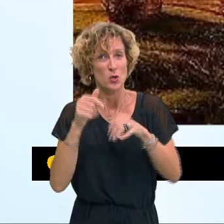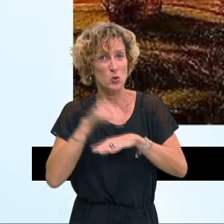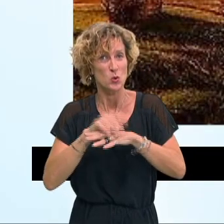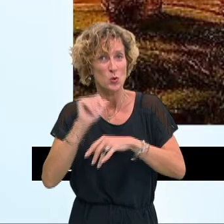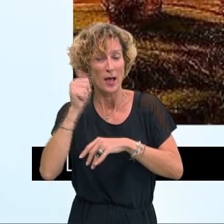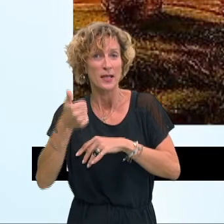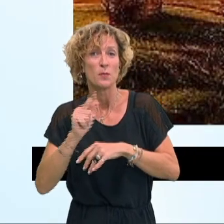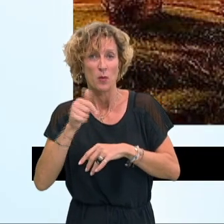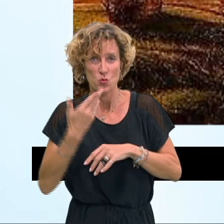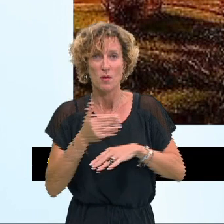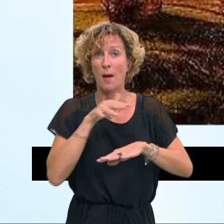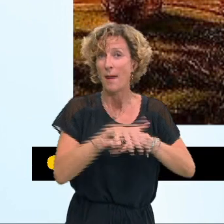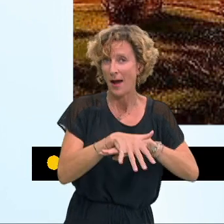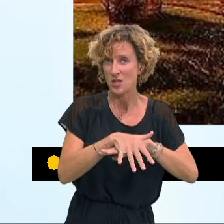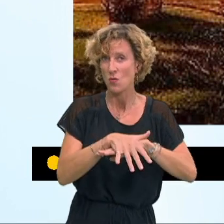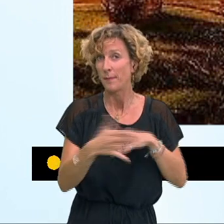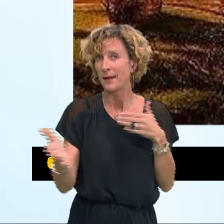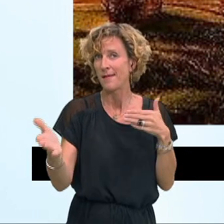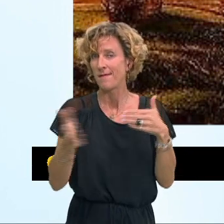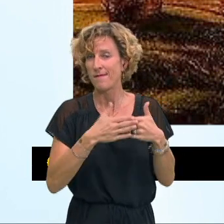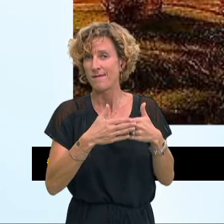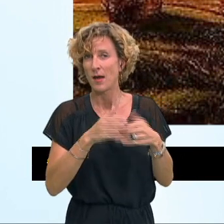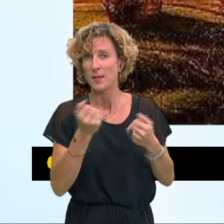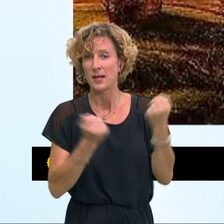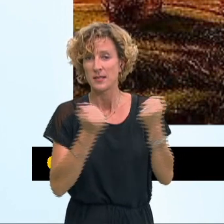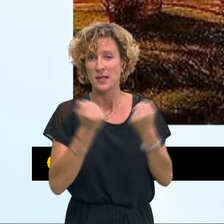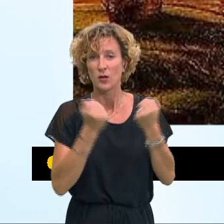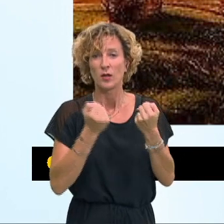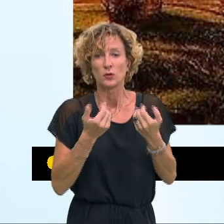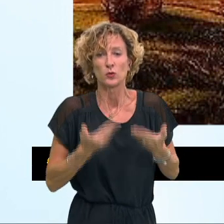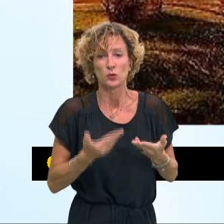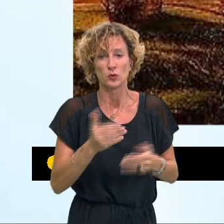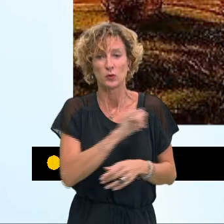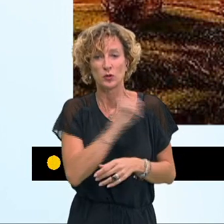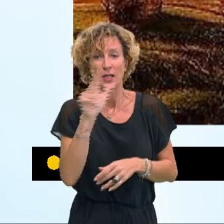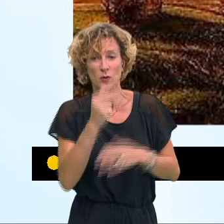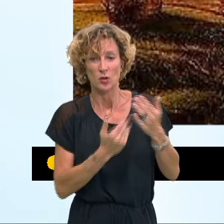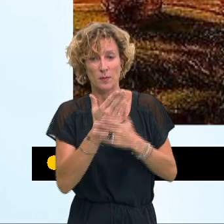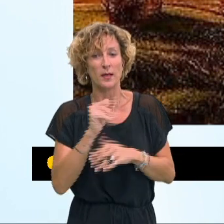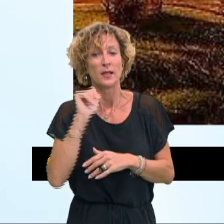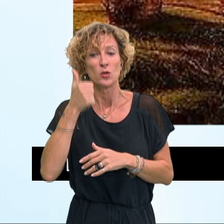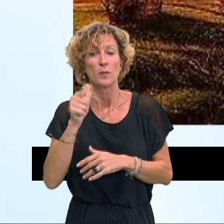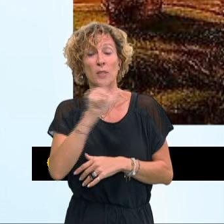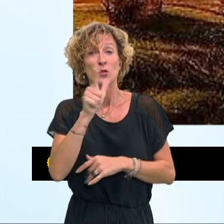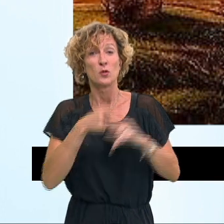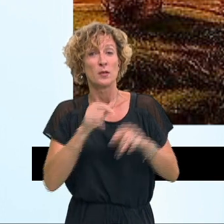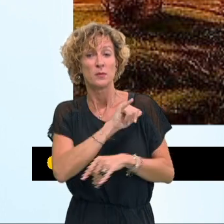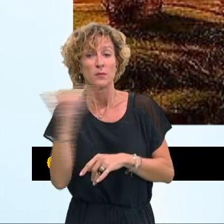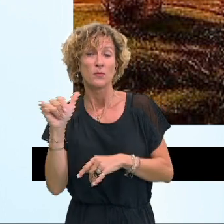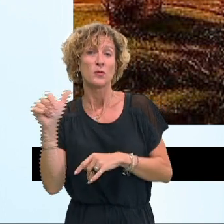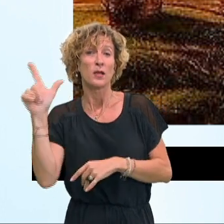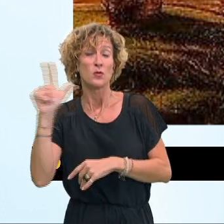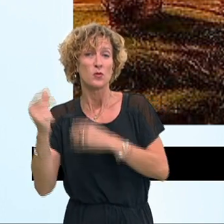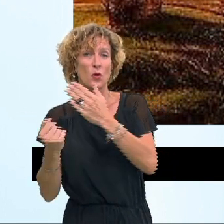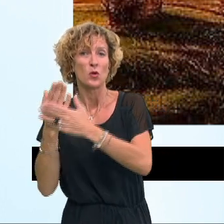bar à choix est fermé à la circulation ce vendredi jusqu'à 3h du matin et demain samedi à partir de 14h30 et jusqu'à 2h du matin.